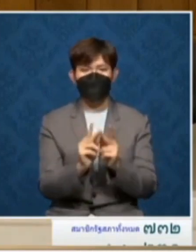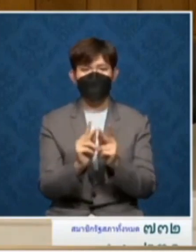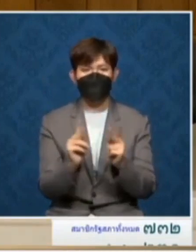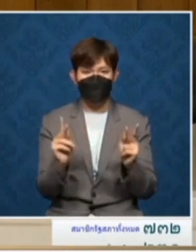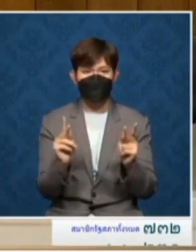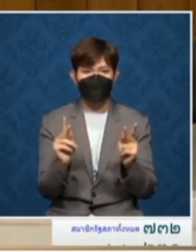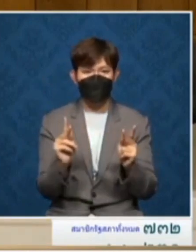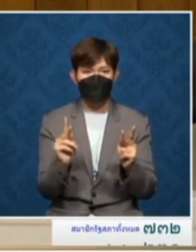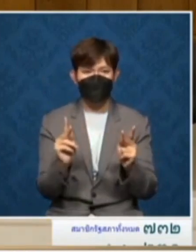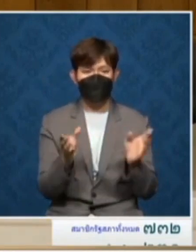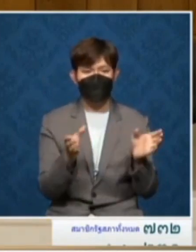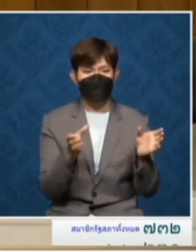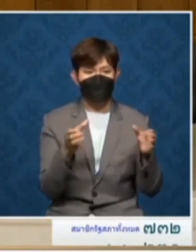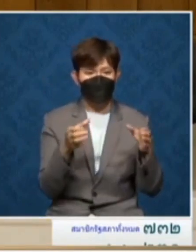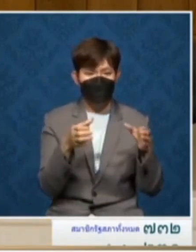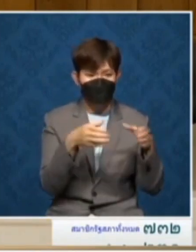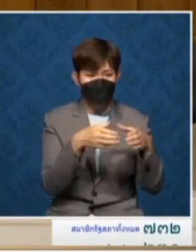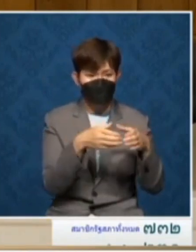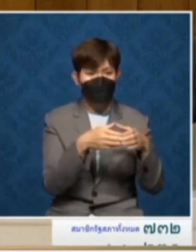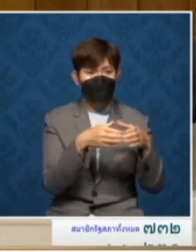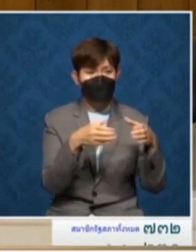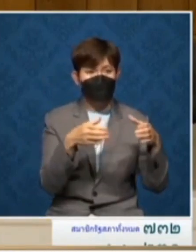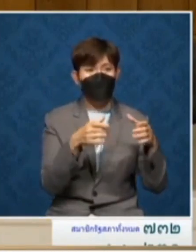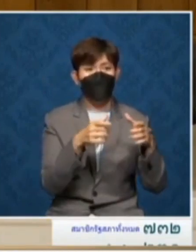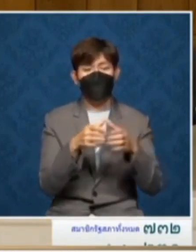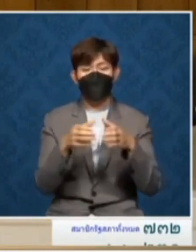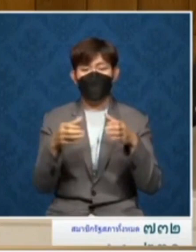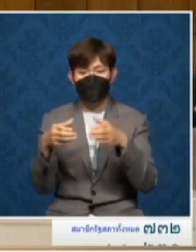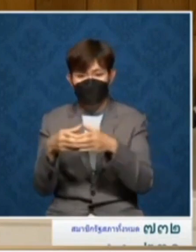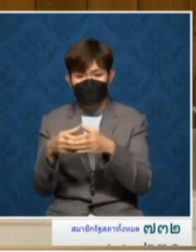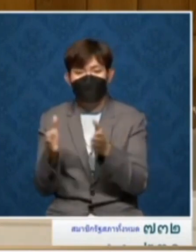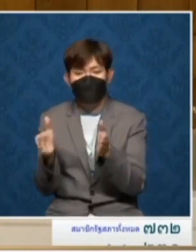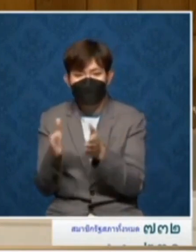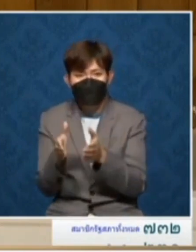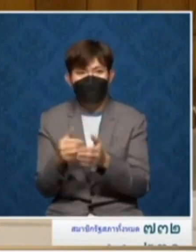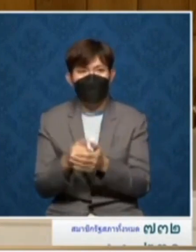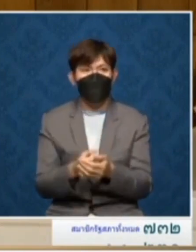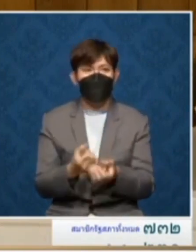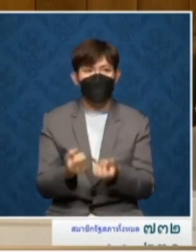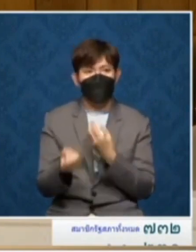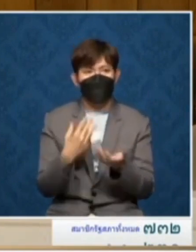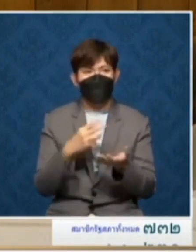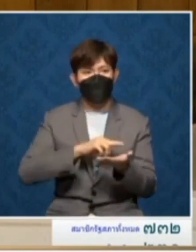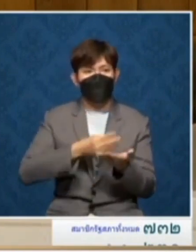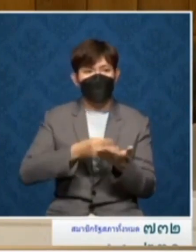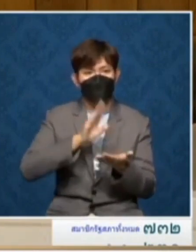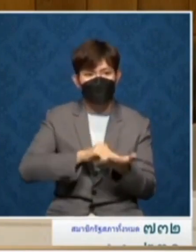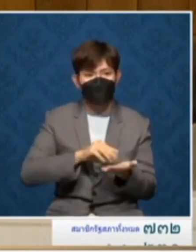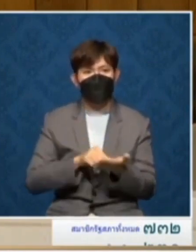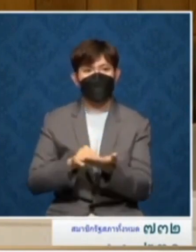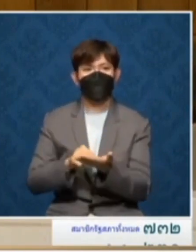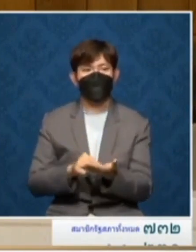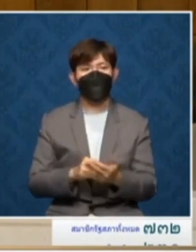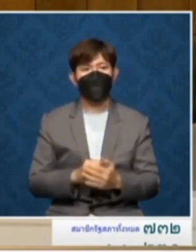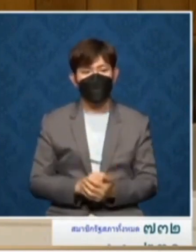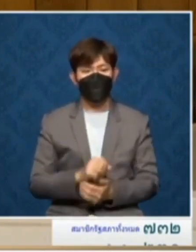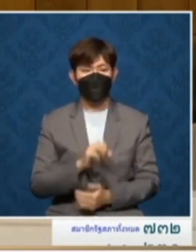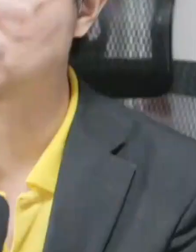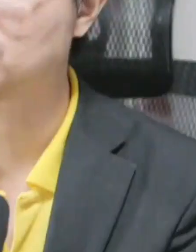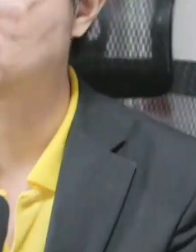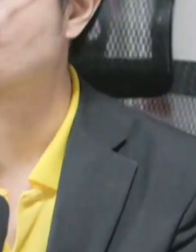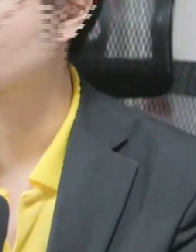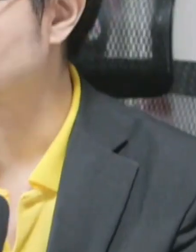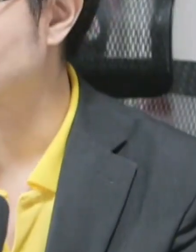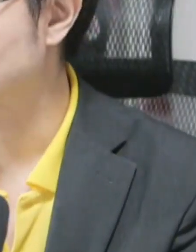สียง91แล้วก็ไม่ลงคะแนน1เสียงใช้เวลาพิจารณารวมกันทั้งสิ้นประมาณ5ชั่วโมงด้วยกันครับ ค่ะก็